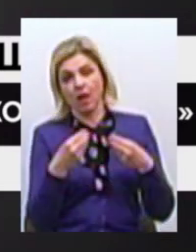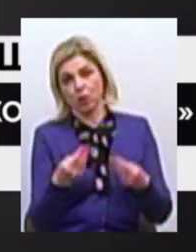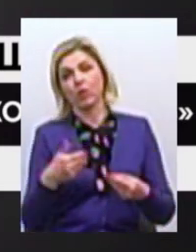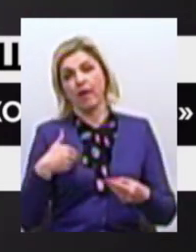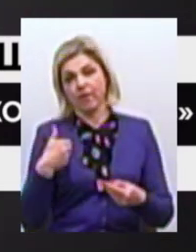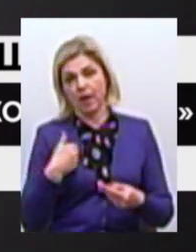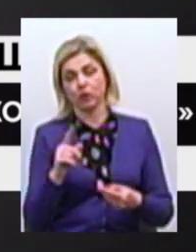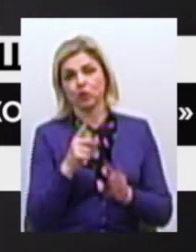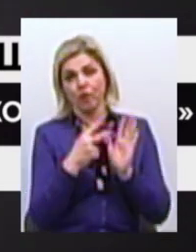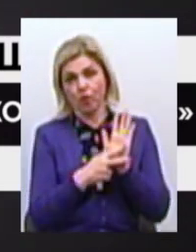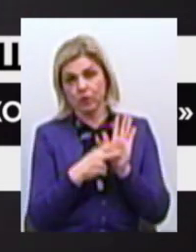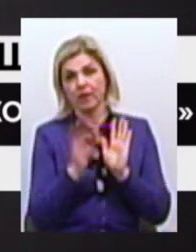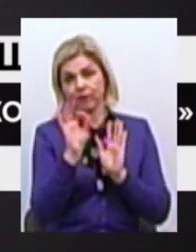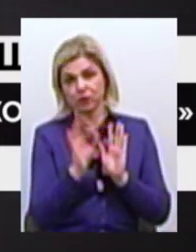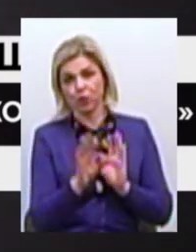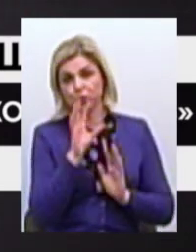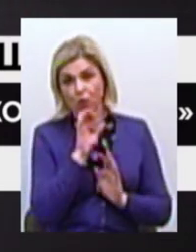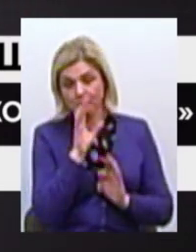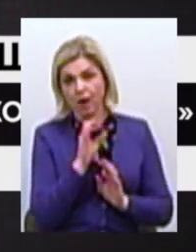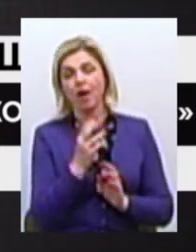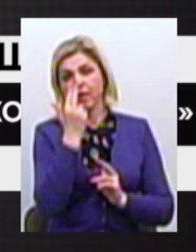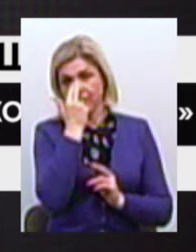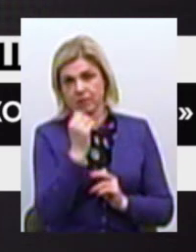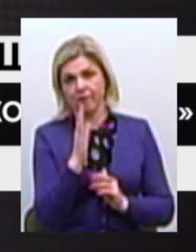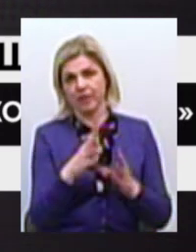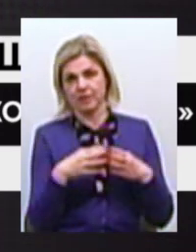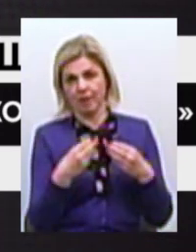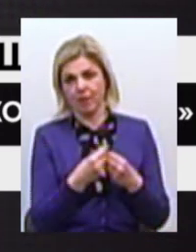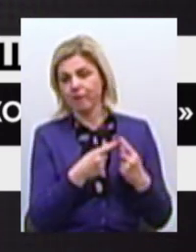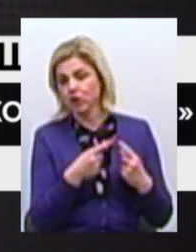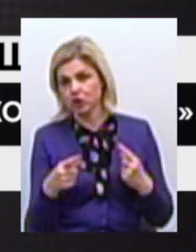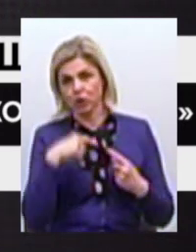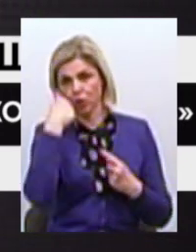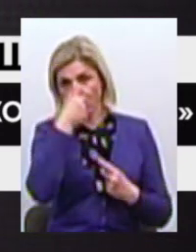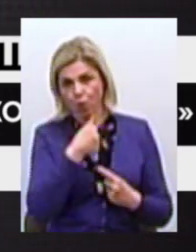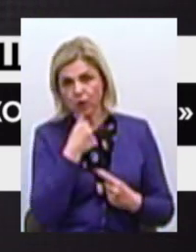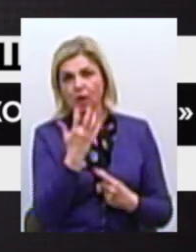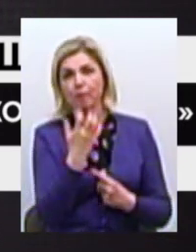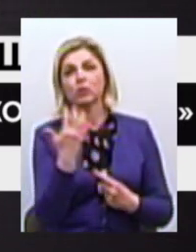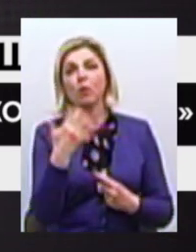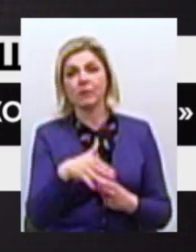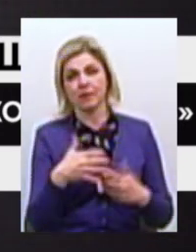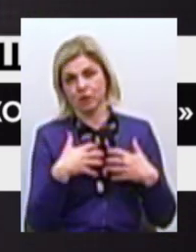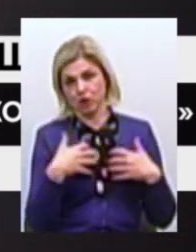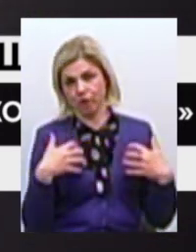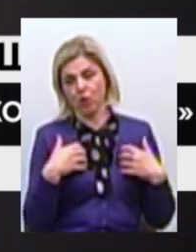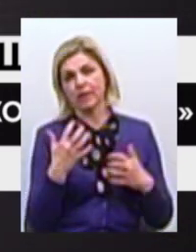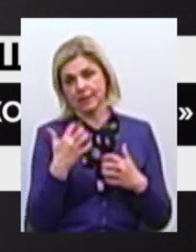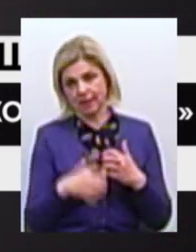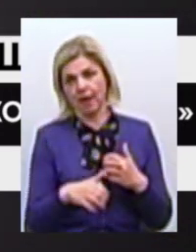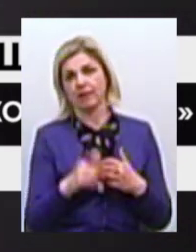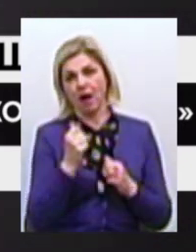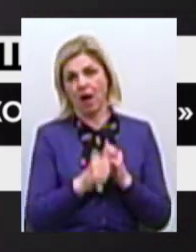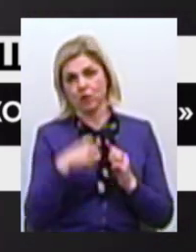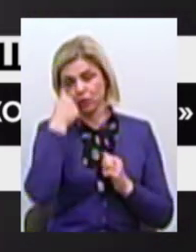що 80% собак прилаштовується в родини протягом року. Це 550 тварин в середньому щороку. По